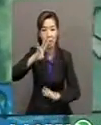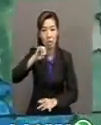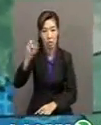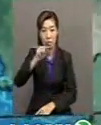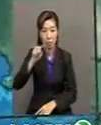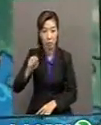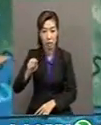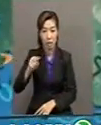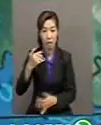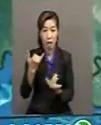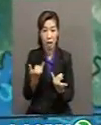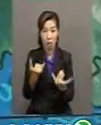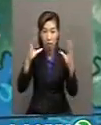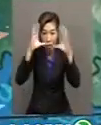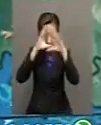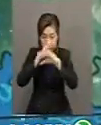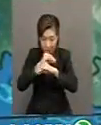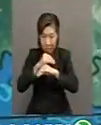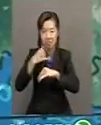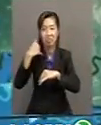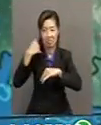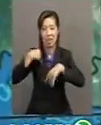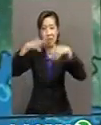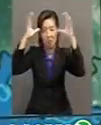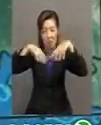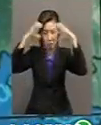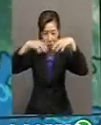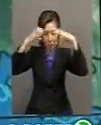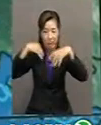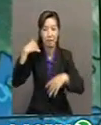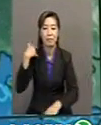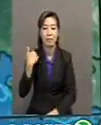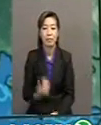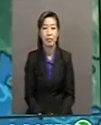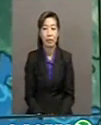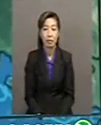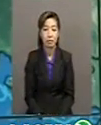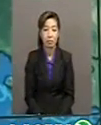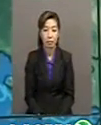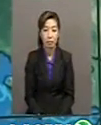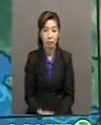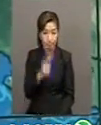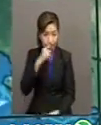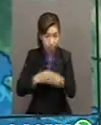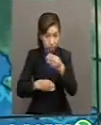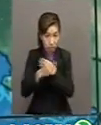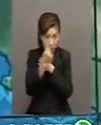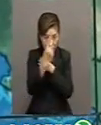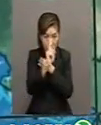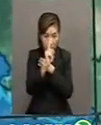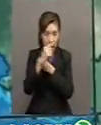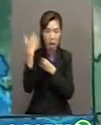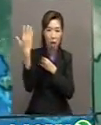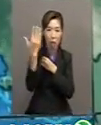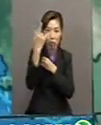พื้นที่นะครับในช่วงของค่ำคืนวันนี้ก็มีโอกาสที่จะเกิดฝนตกได้เช่นเดียวกันนะครับอีกสิ่งหนึ่งที่ต้องจับตานั่นคือพายุ